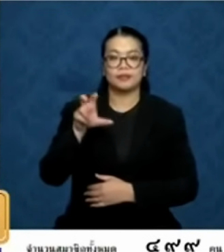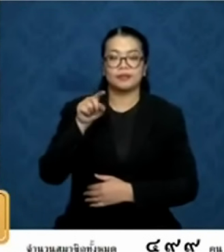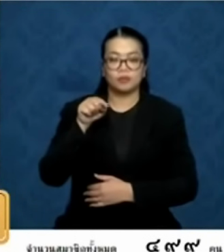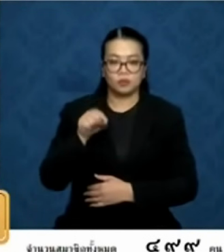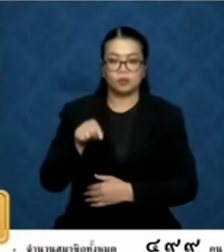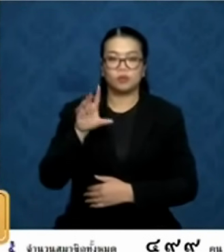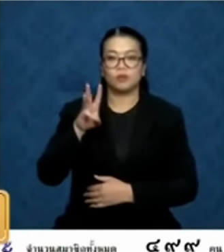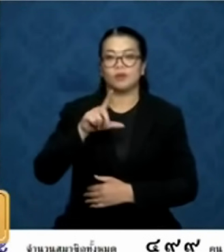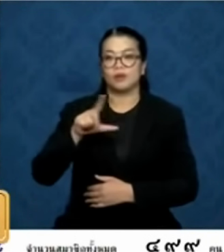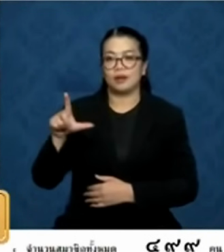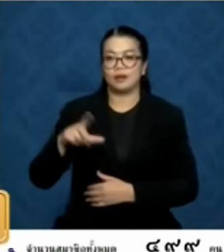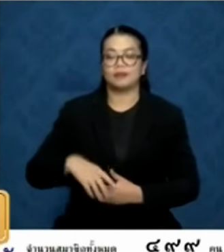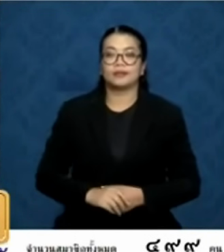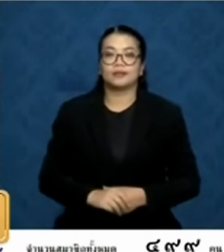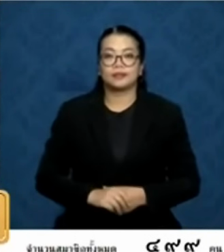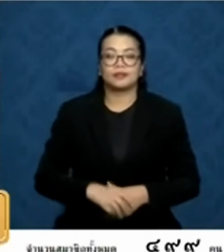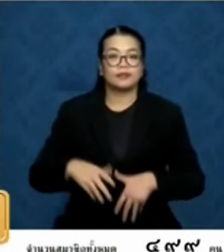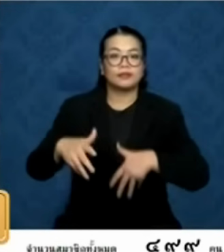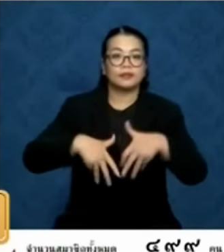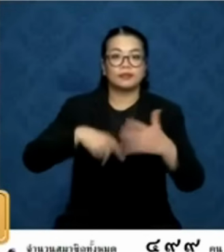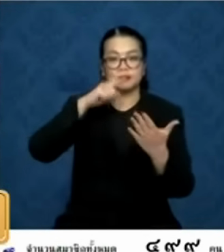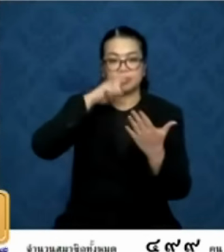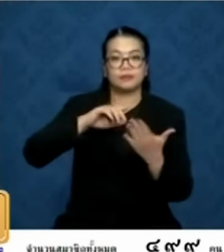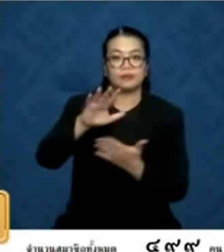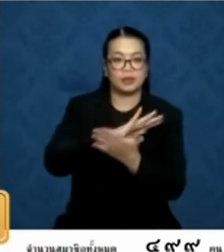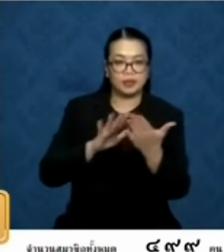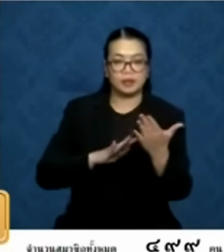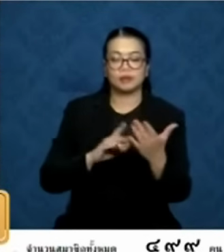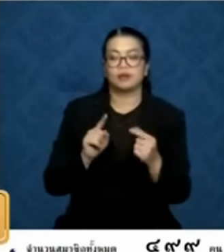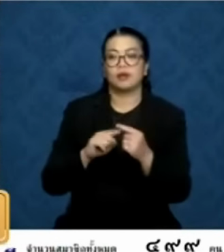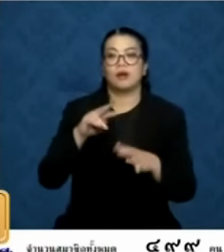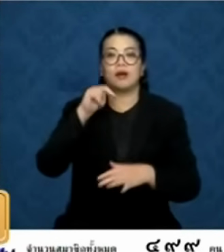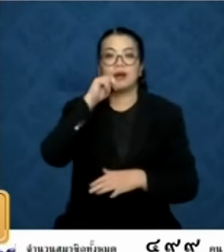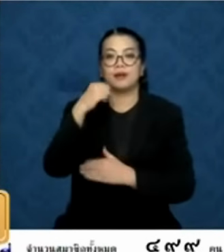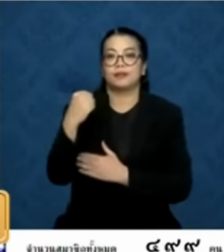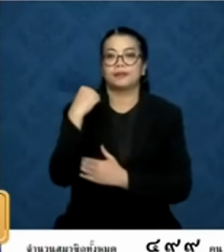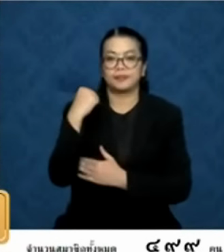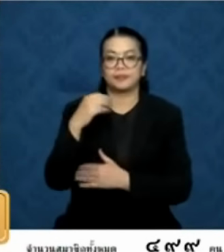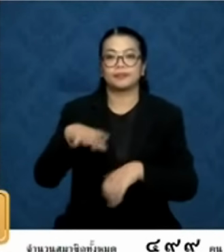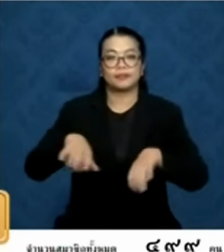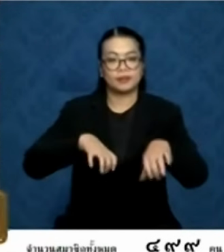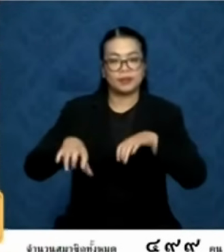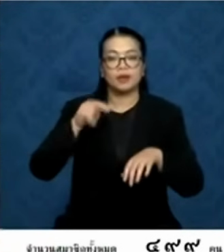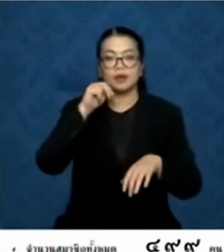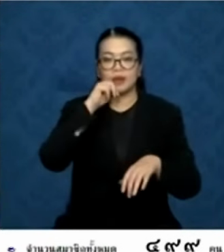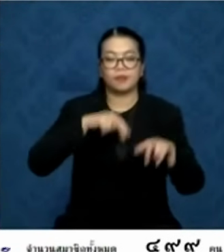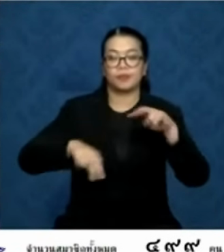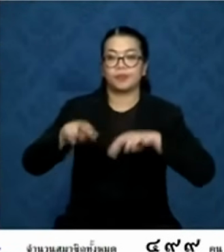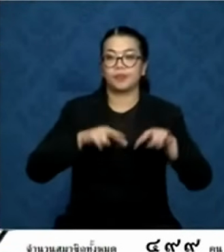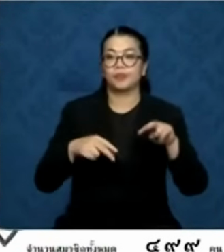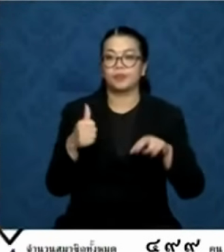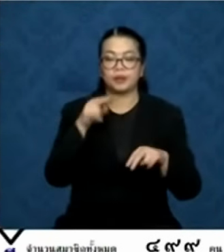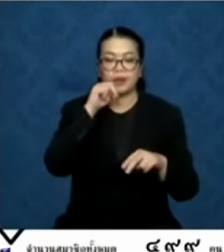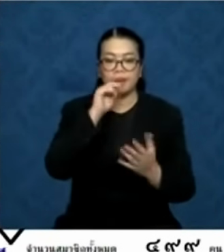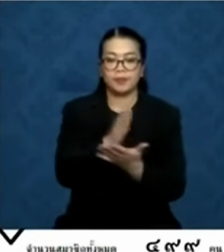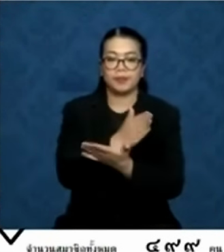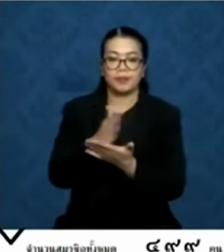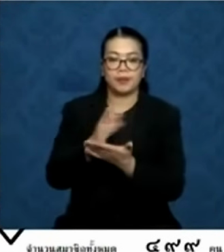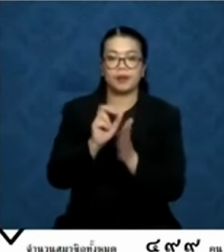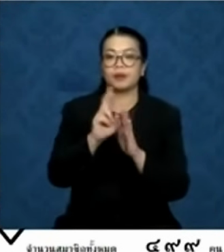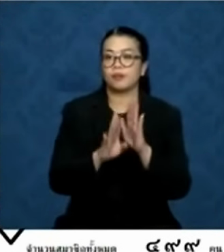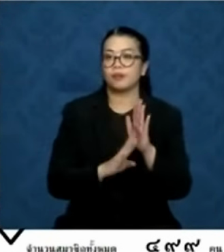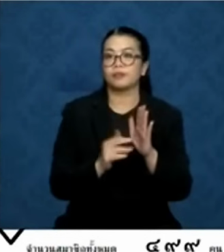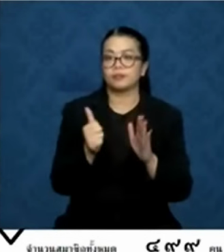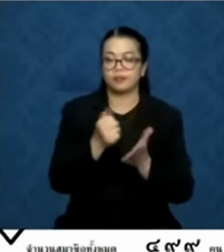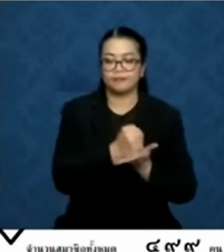92,003.6 ล้านบาทเพื่อให้ประเทศมีความมั่นคงด้านน้ำเพิ่มขึ้นมีการบริหารจัดการทรัพยากรน้ำอย่างเป็นระบบรวม